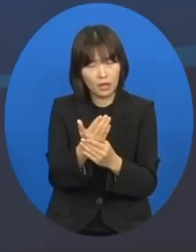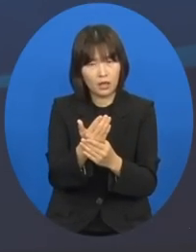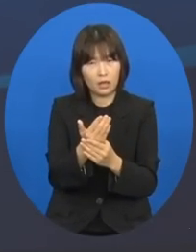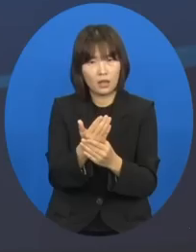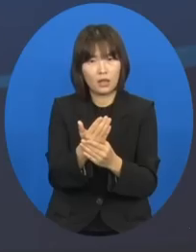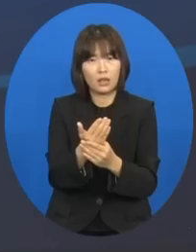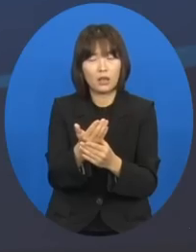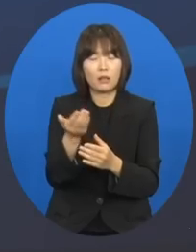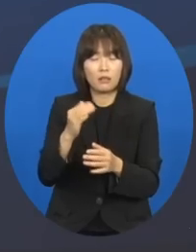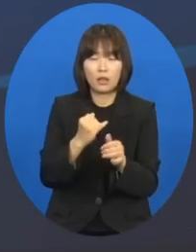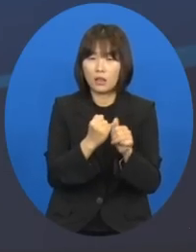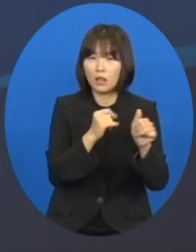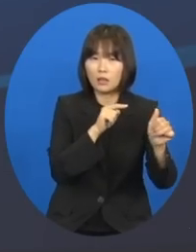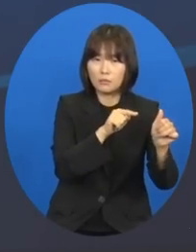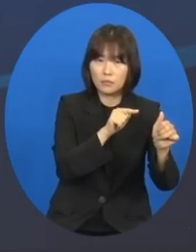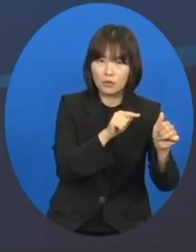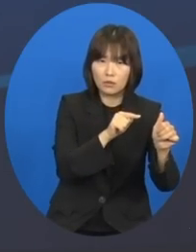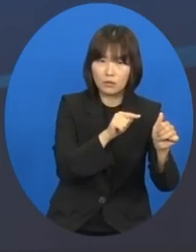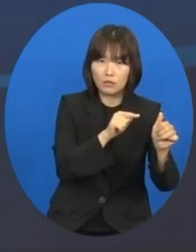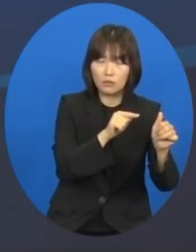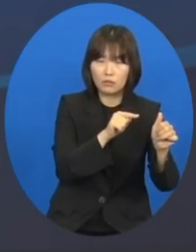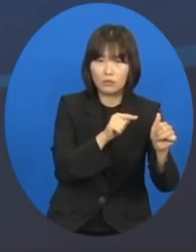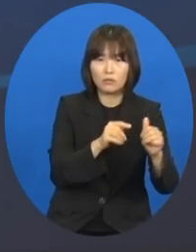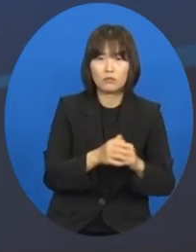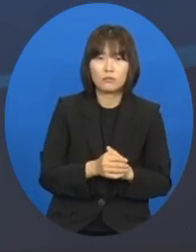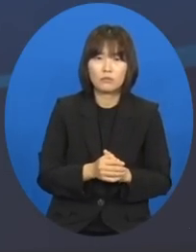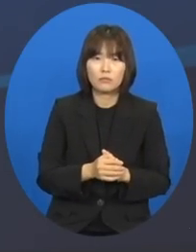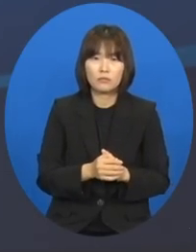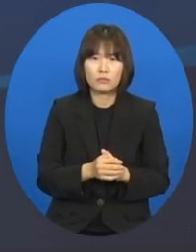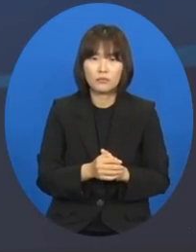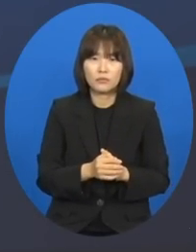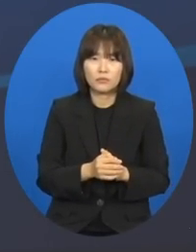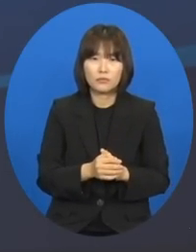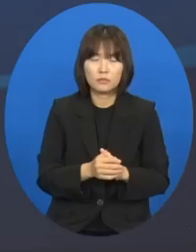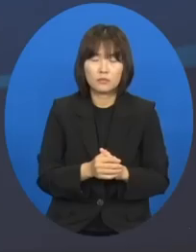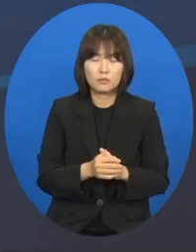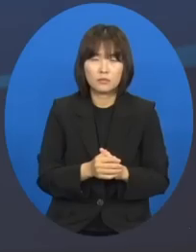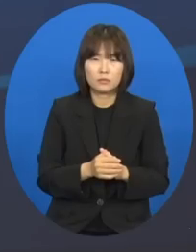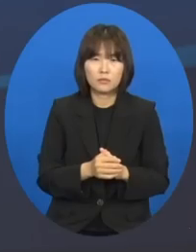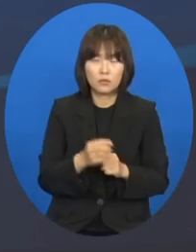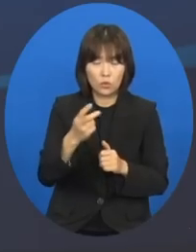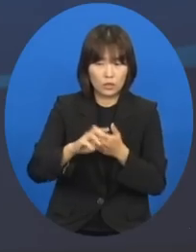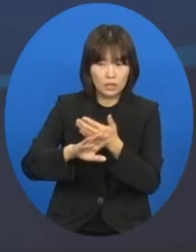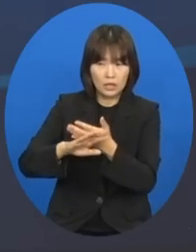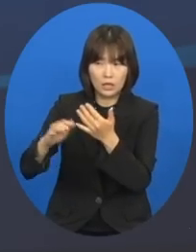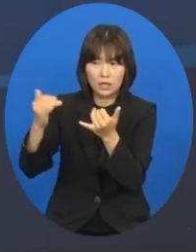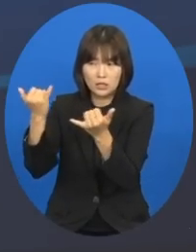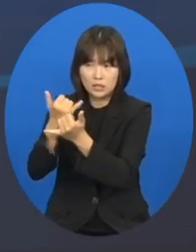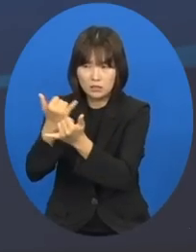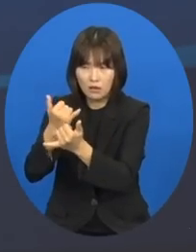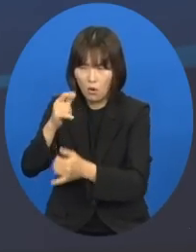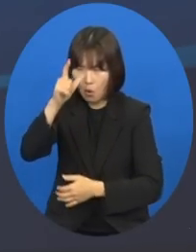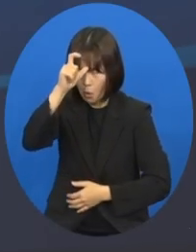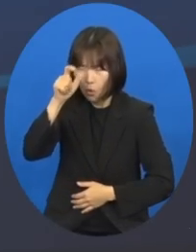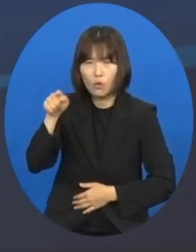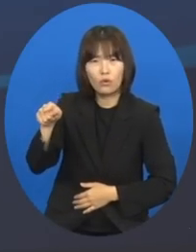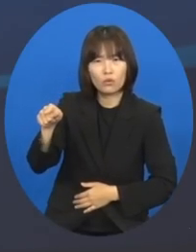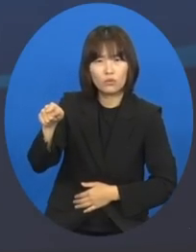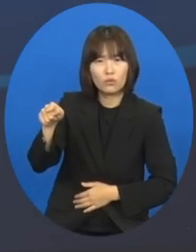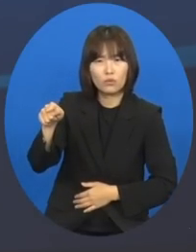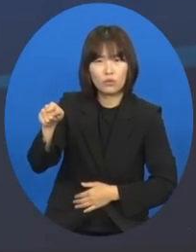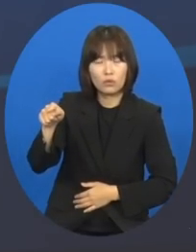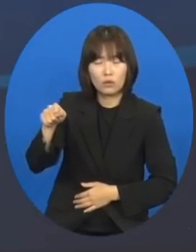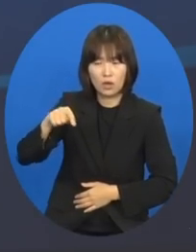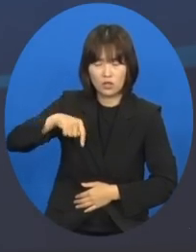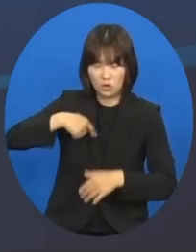남편도 그렇게 생각을 하고 있는 문제이긴 한데 친척한 사람이 너무나 말도 안 되는 고집을 피고 모든